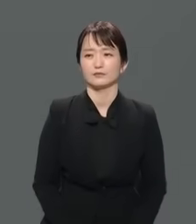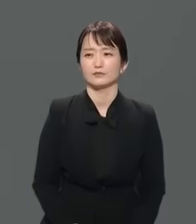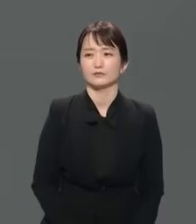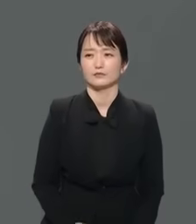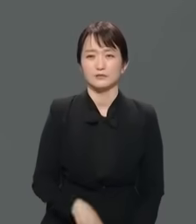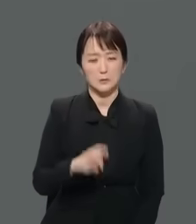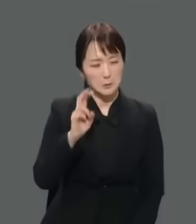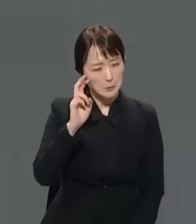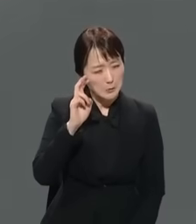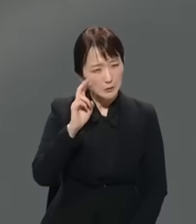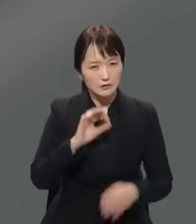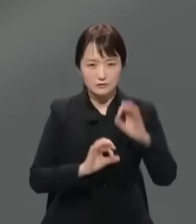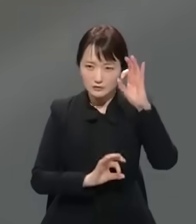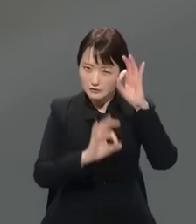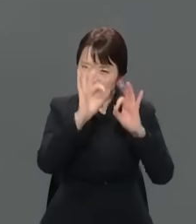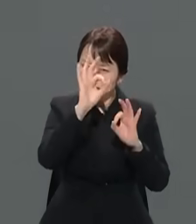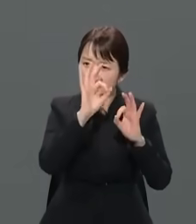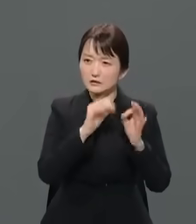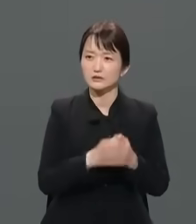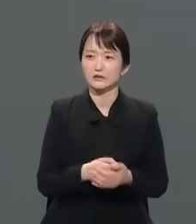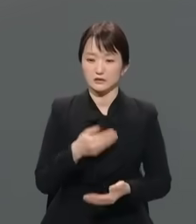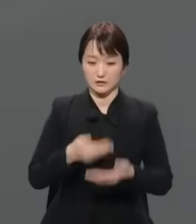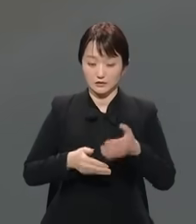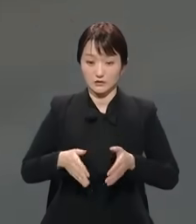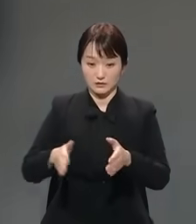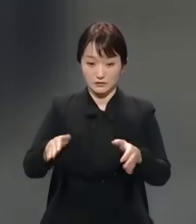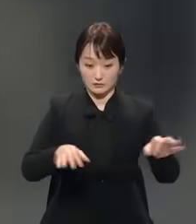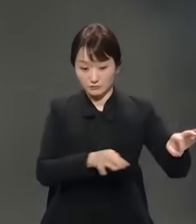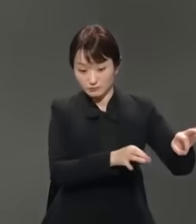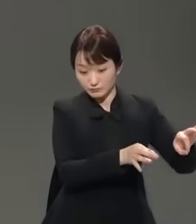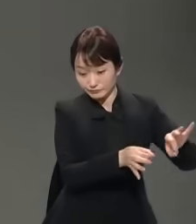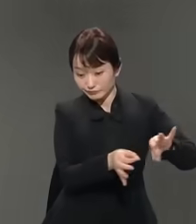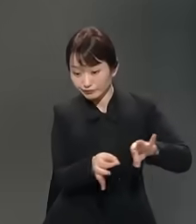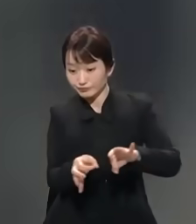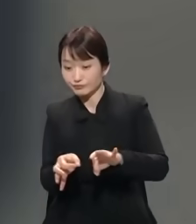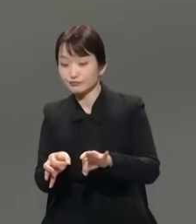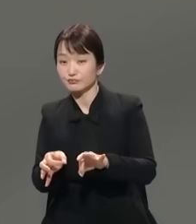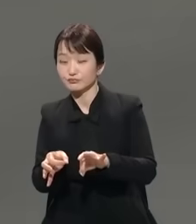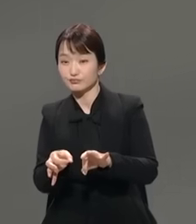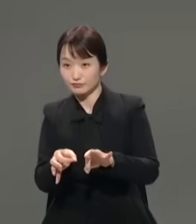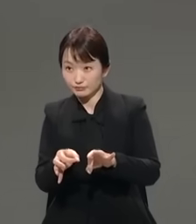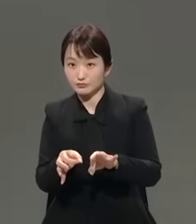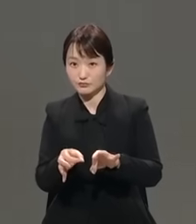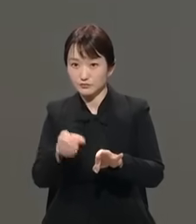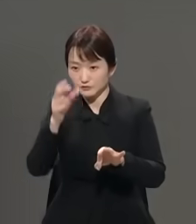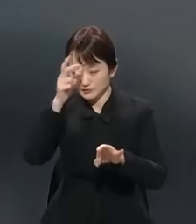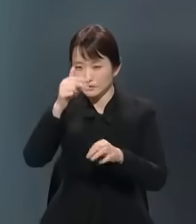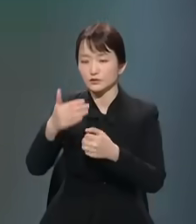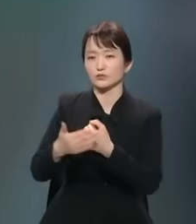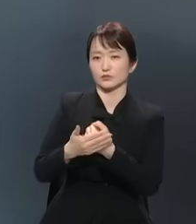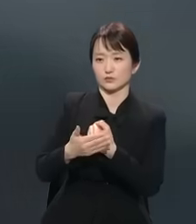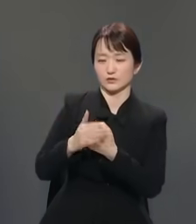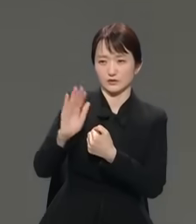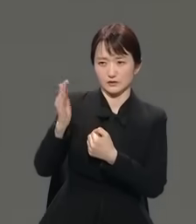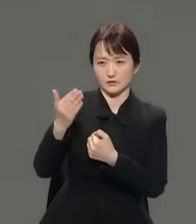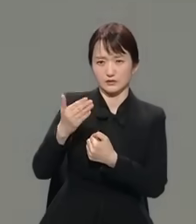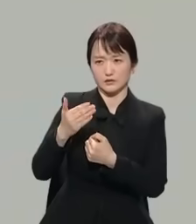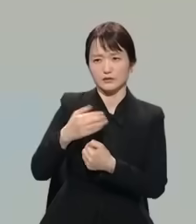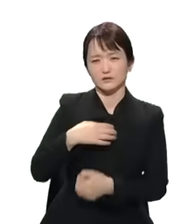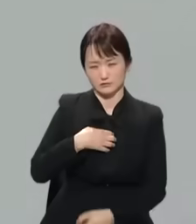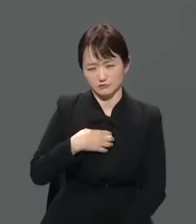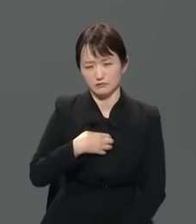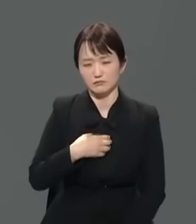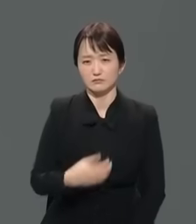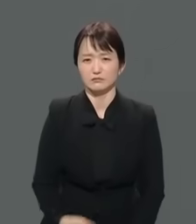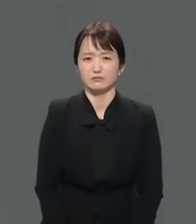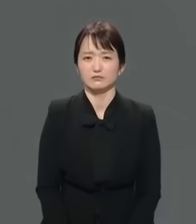혹시라도 실수로 이렇게 고속도로 진입했다면 바로 이제 경찰서나 도움을 좀 얻어야 됩니다. 그렇죠. 큰일 날 수 있거든요.